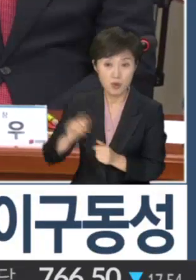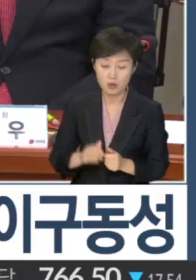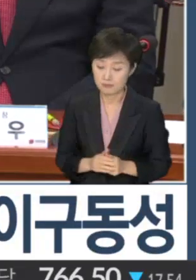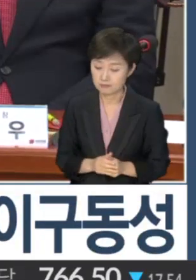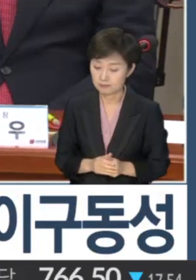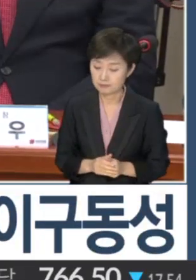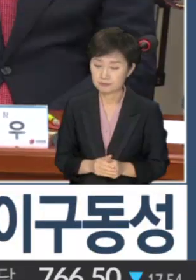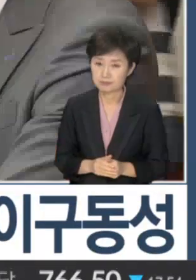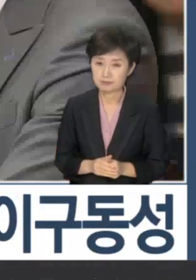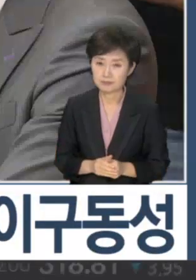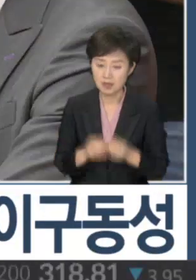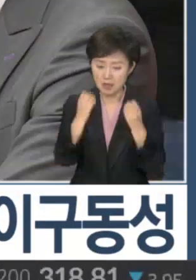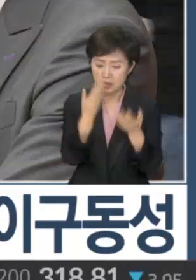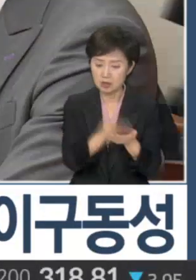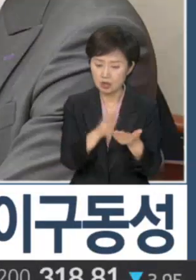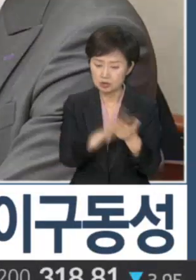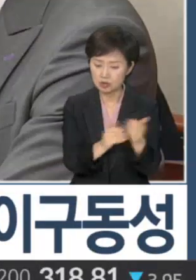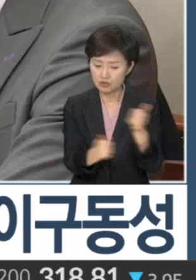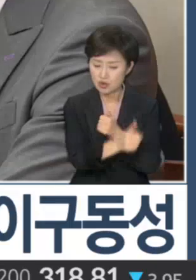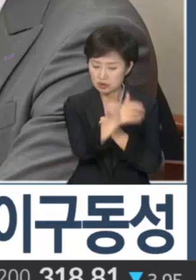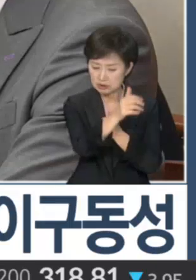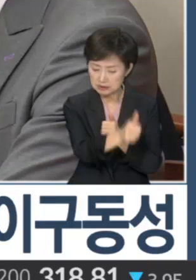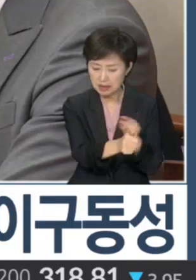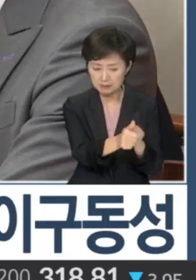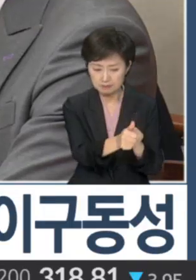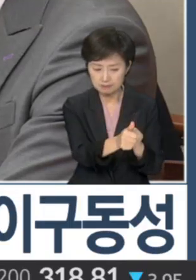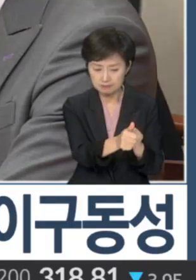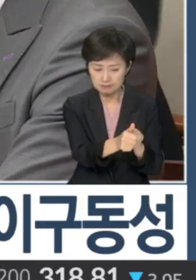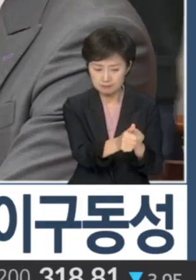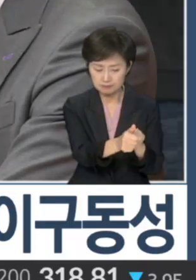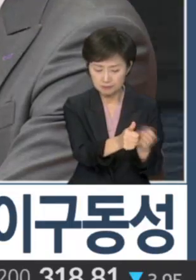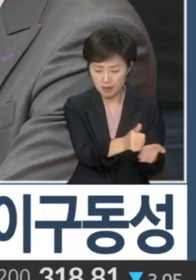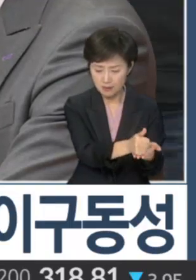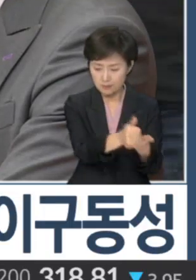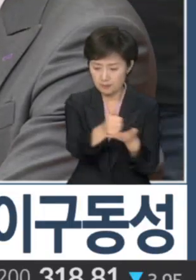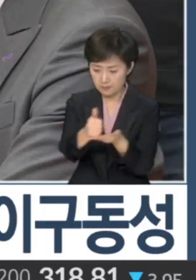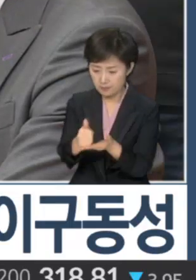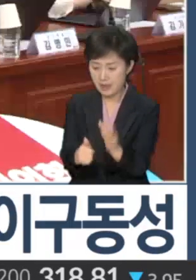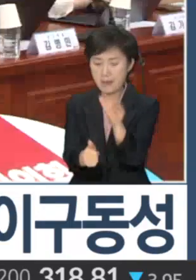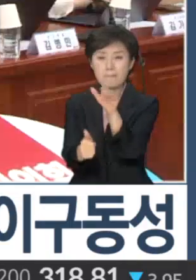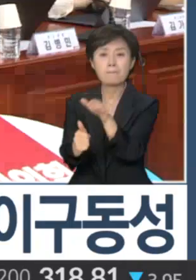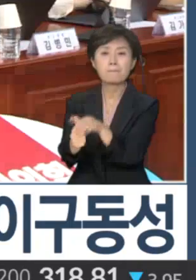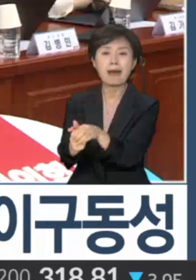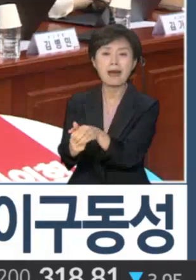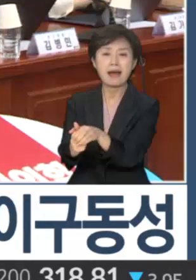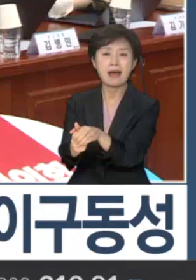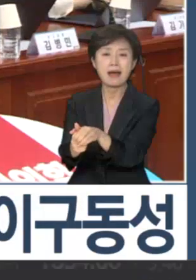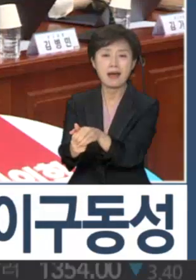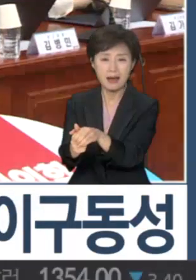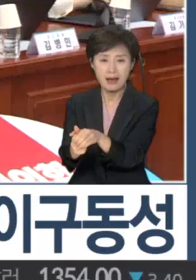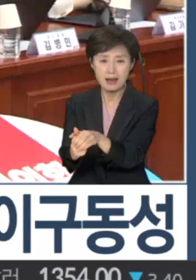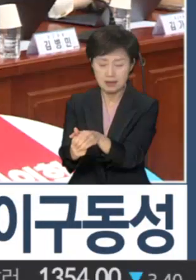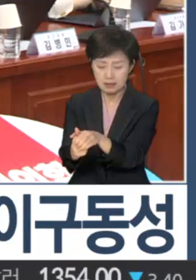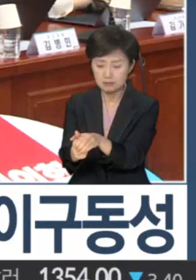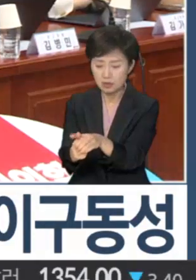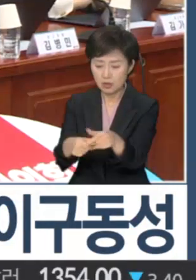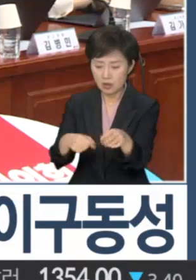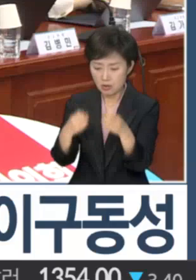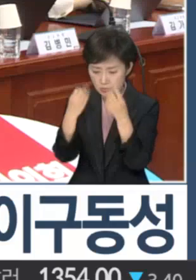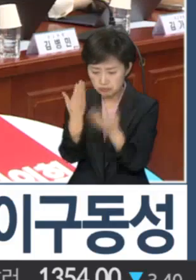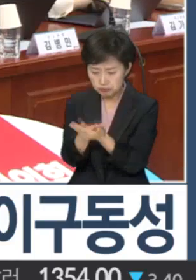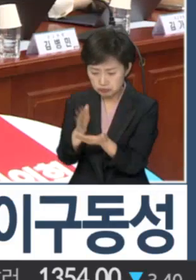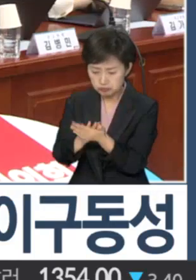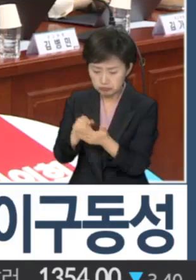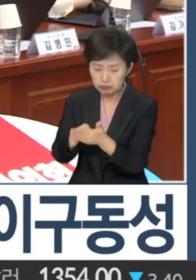수준의 혁신위원장을 내어놓고 차분한 변화를 시도하겠다라고 하는 방식으로는 국민께 설득하기 어려울 것 같다. 속된